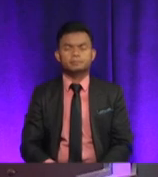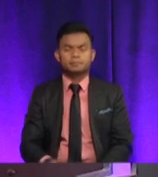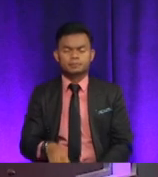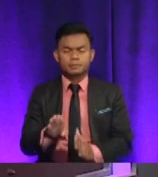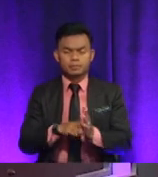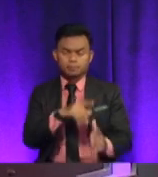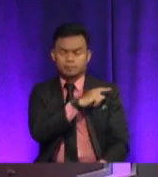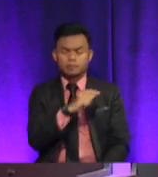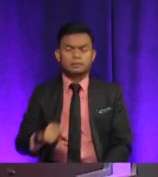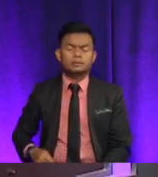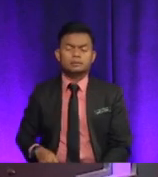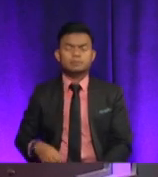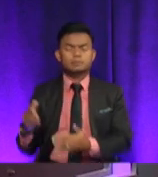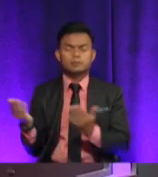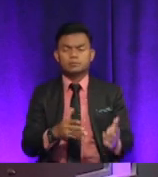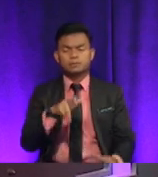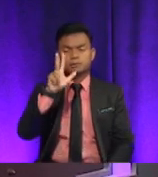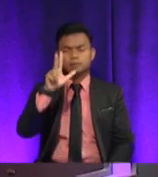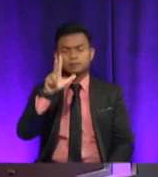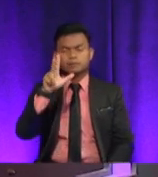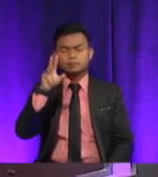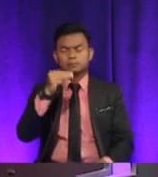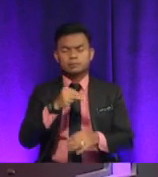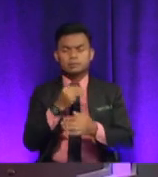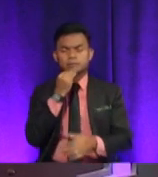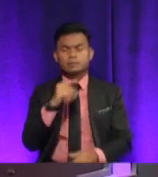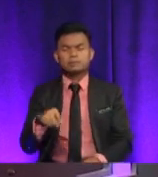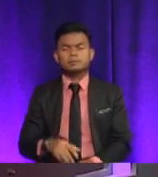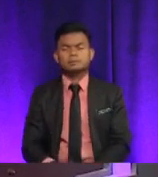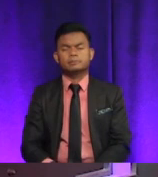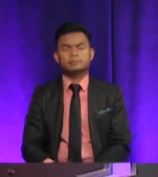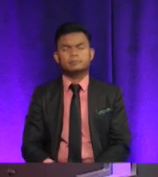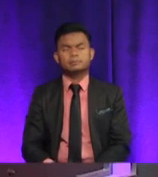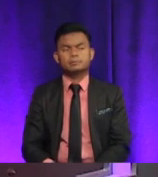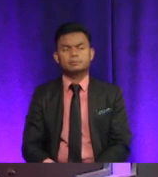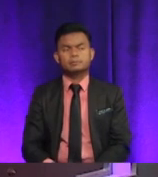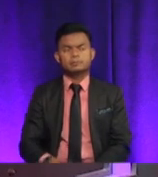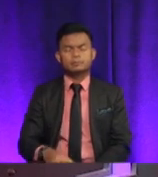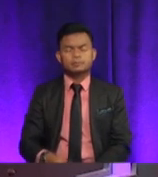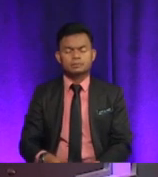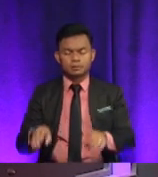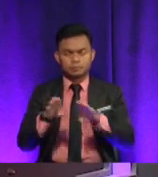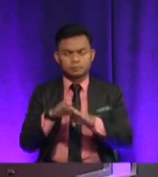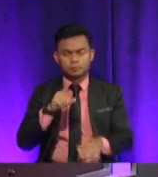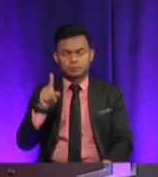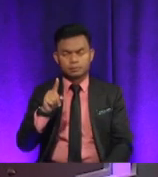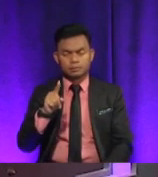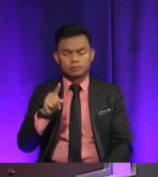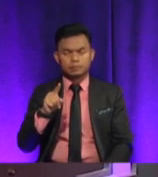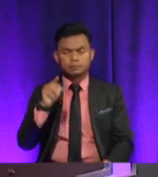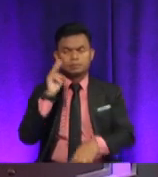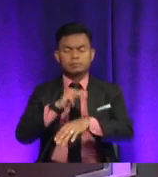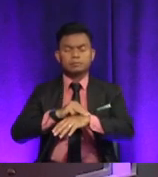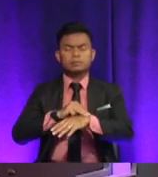carikan air bawa kemari maksudnya pada rangka ini diceritakan sebagaimana sewaktu Baginda berada di dalam hutan